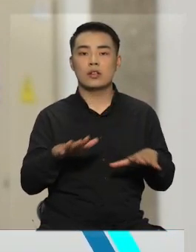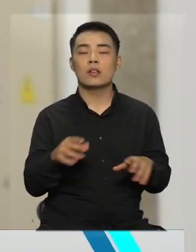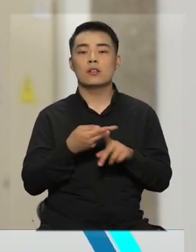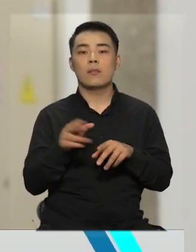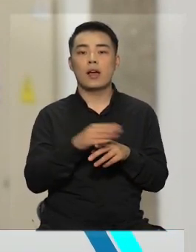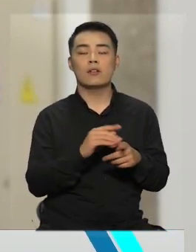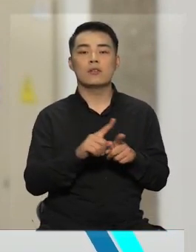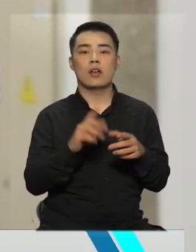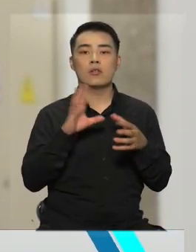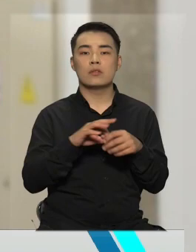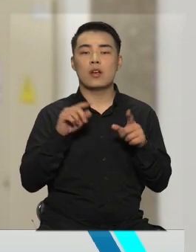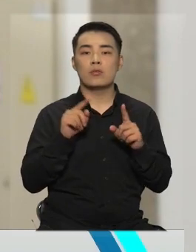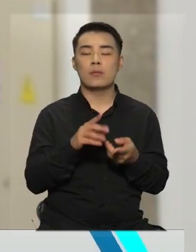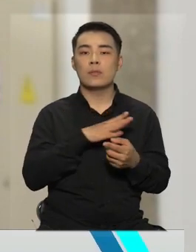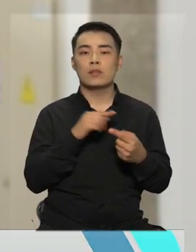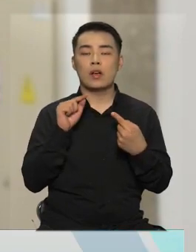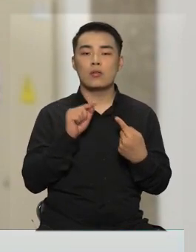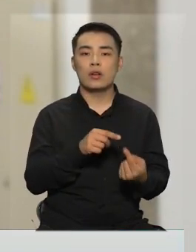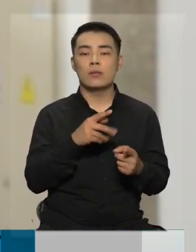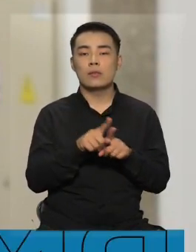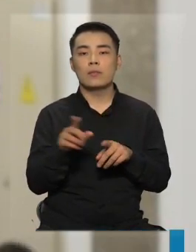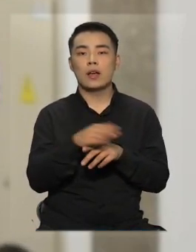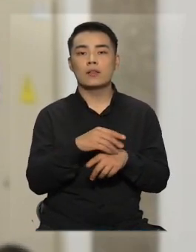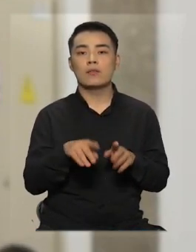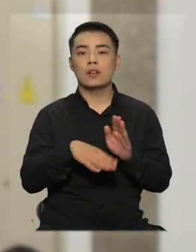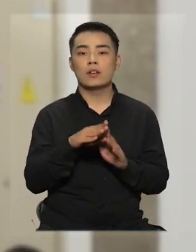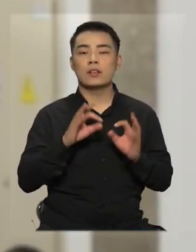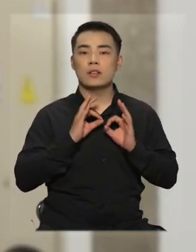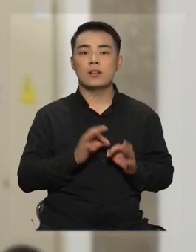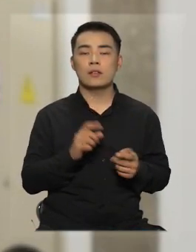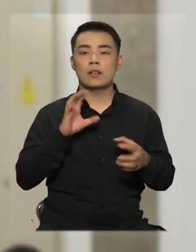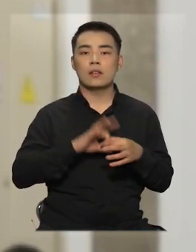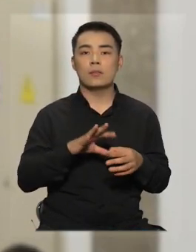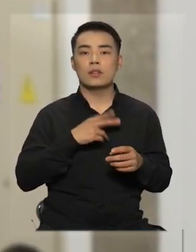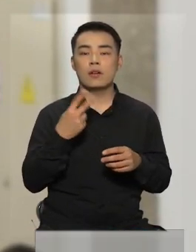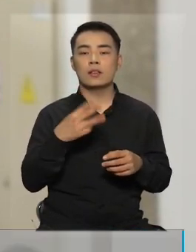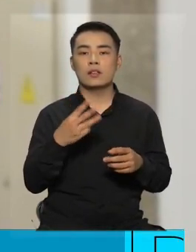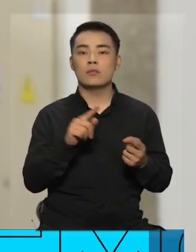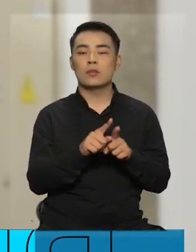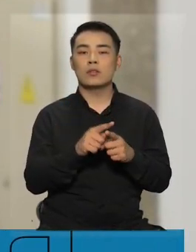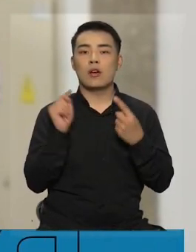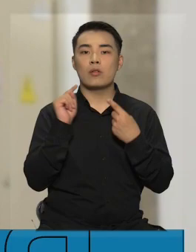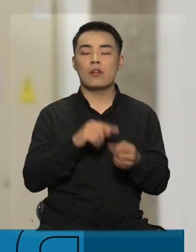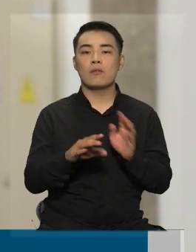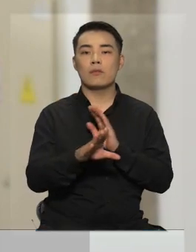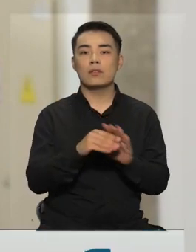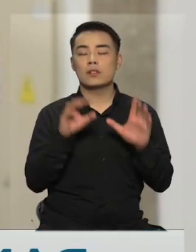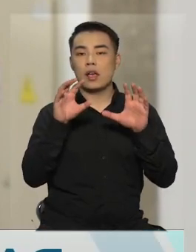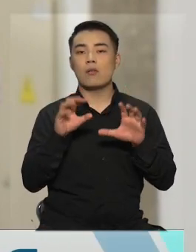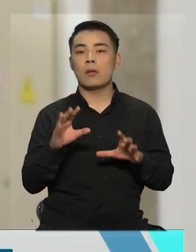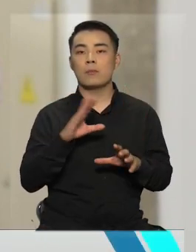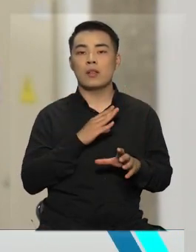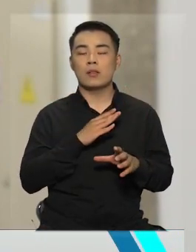регистрировались и в период элитеральные компании по данным Генеральной прокуратуры всего зарегистрировано 23 случая нарушения выборного законодательства